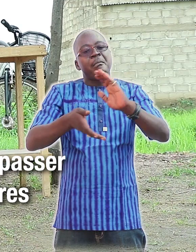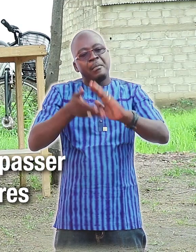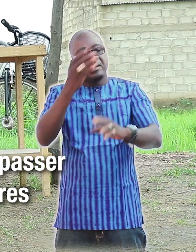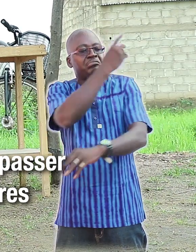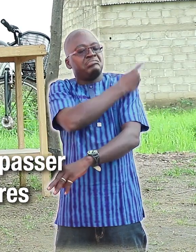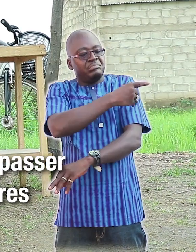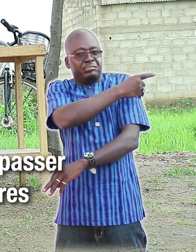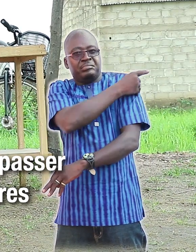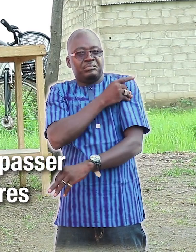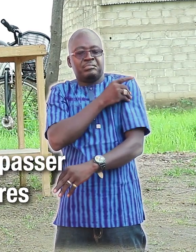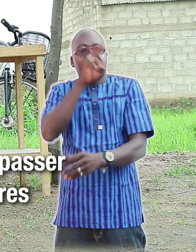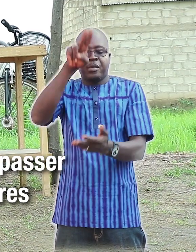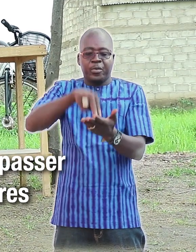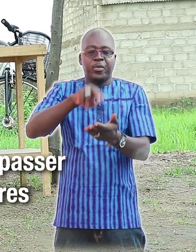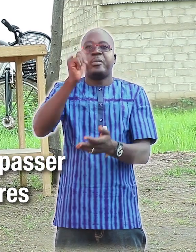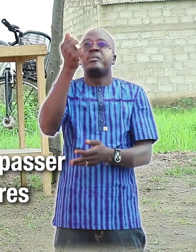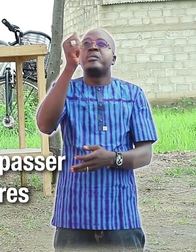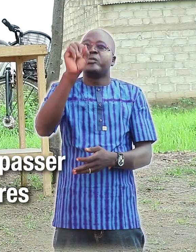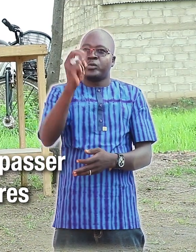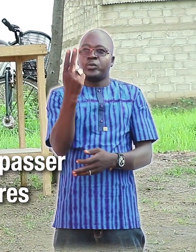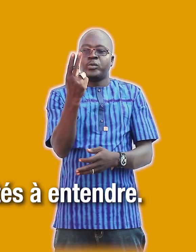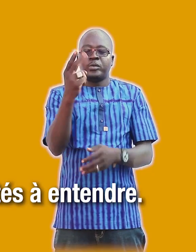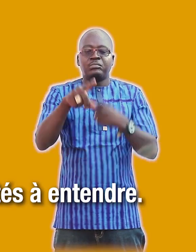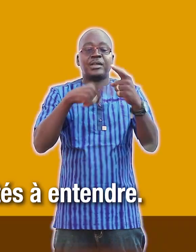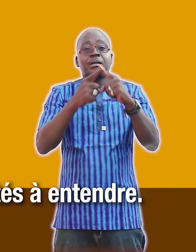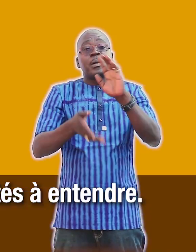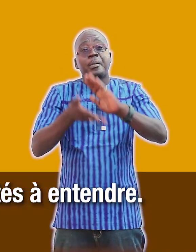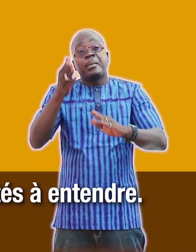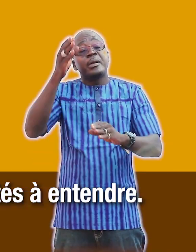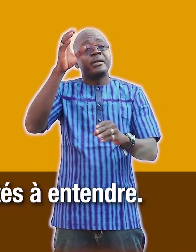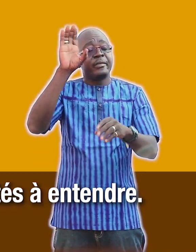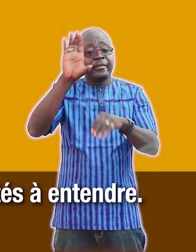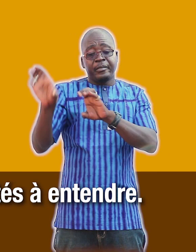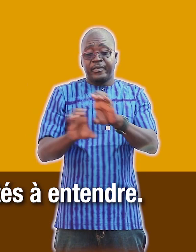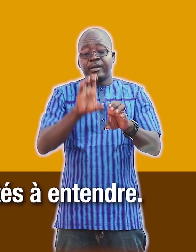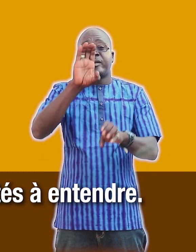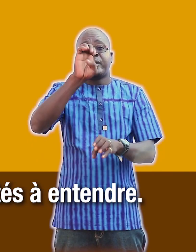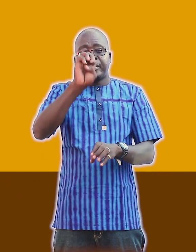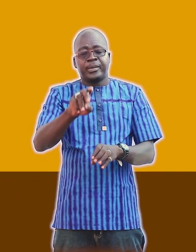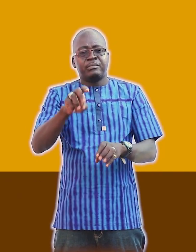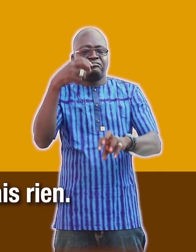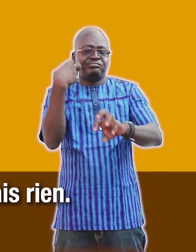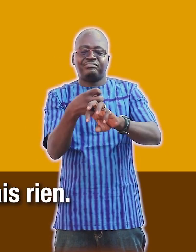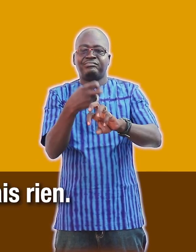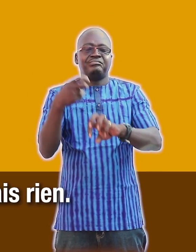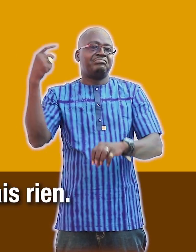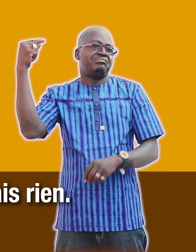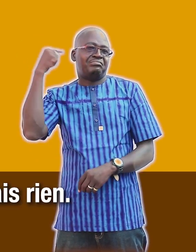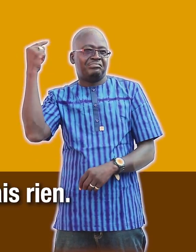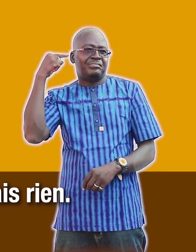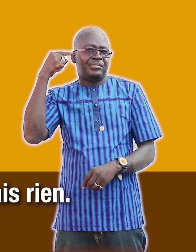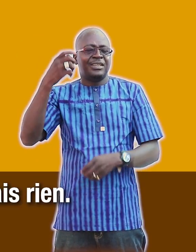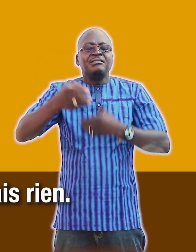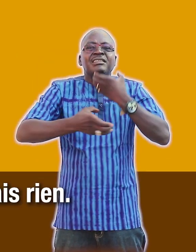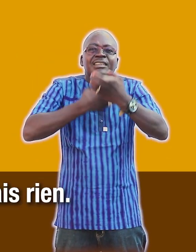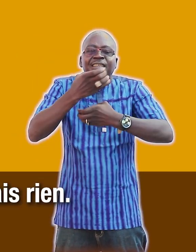C'est en 2012, quand je devais passer le certificat d'études primaires, que j'ai commencé à avoir des difficultés à entendre. Il fallait crier,